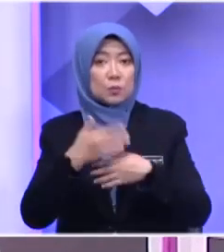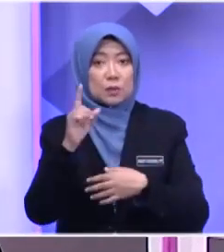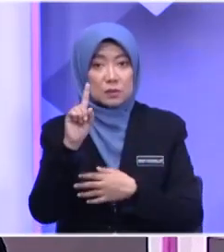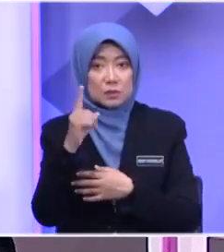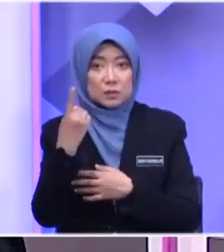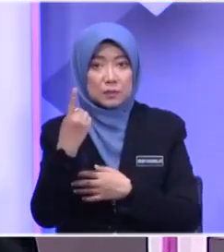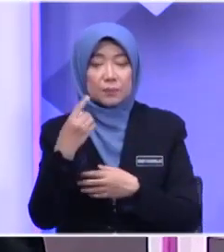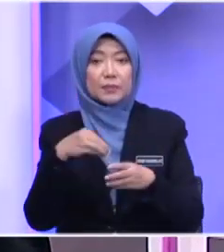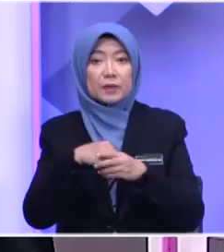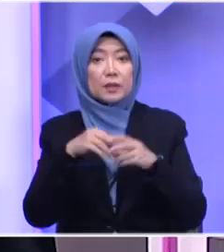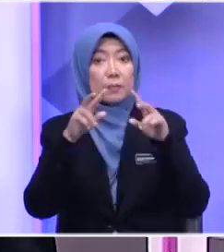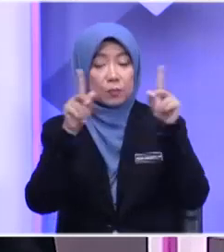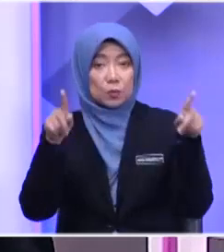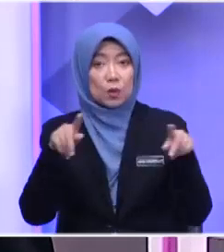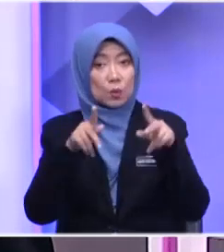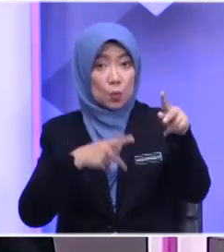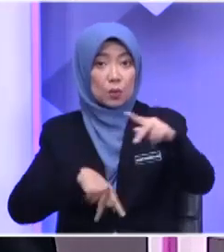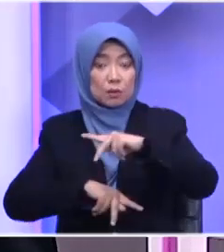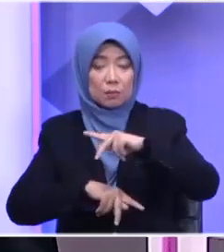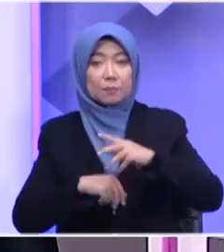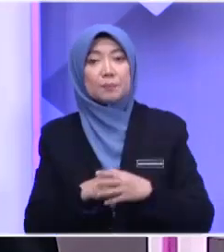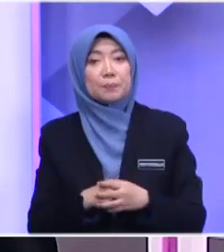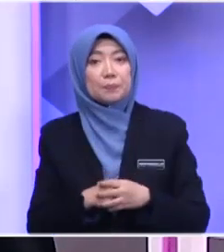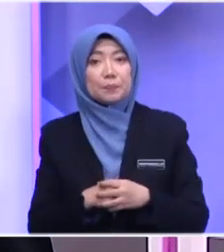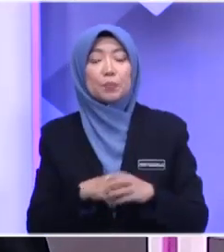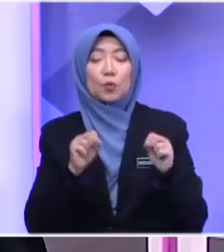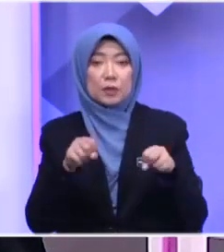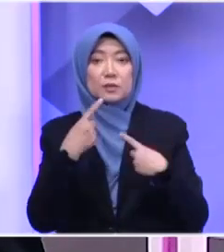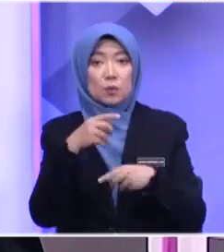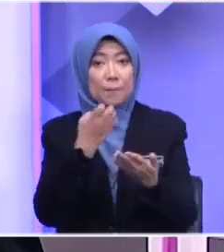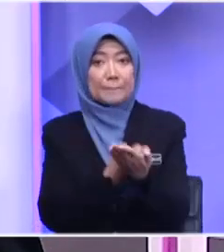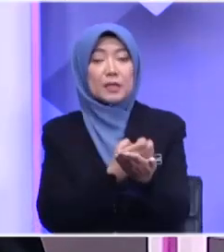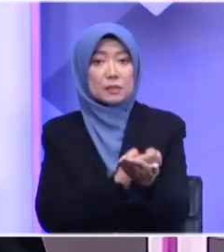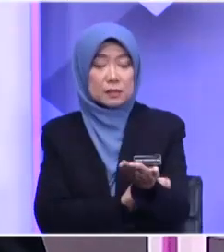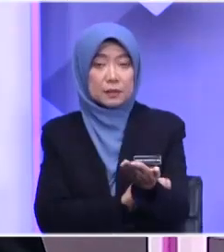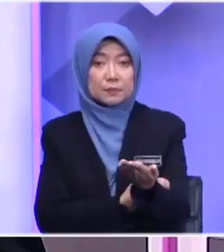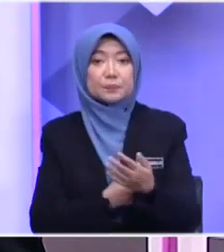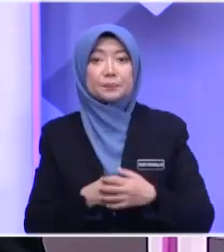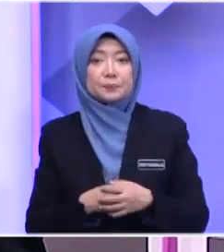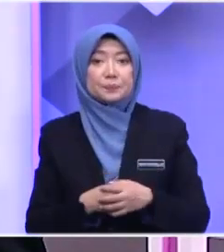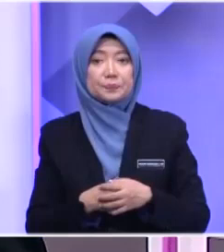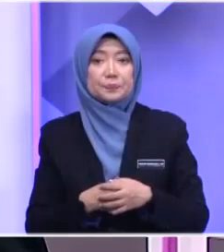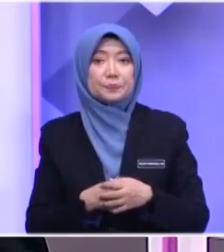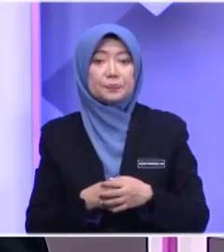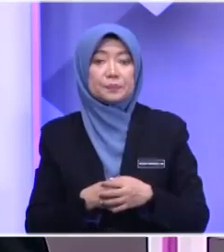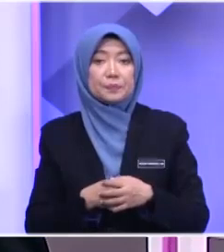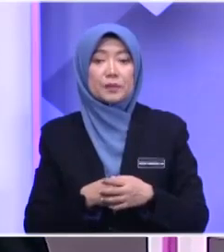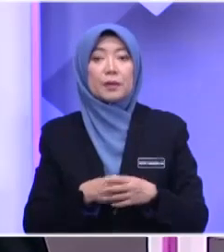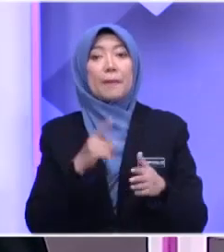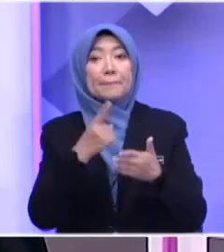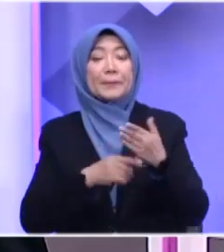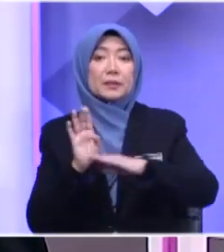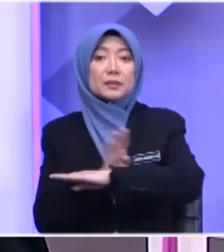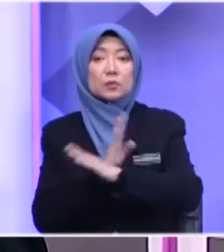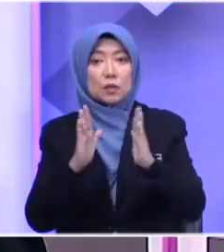saya dalam kotak lah kalau membetulkan tadi boleh juga jok seri IC contohnya usah Wan skian banyk kali penyage